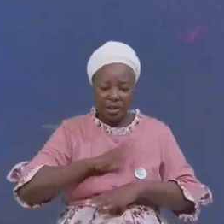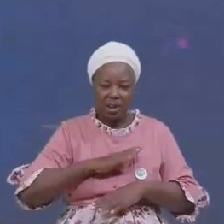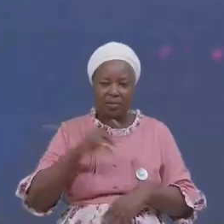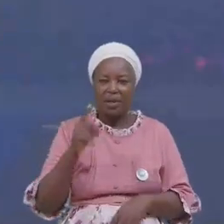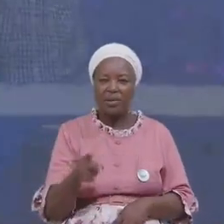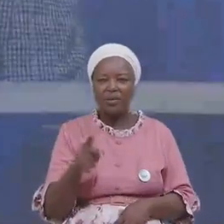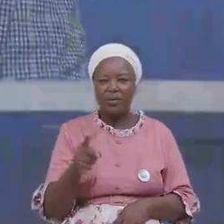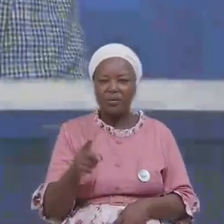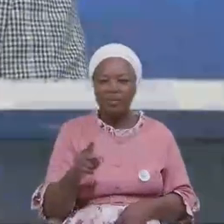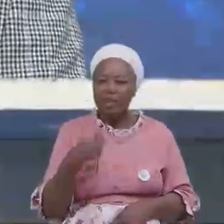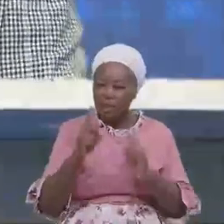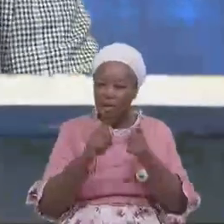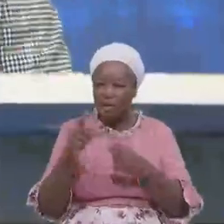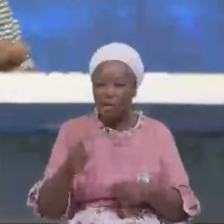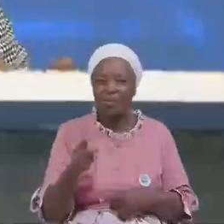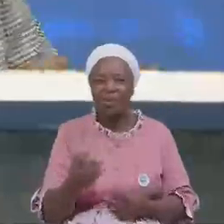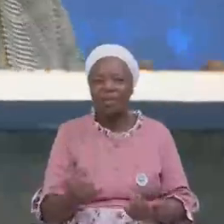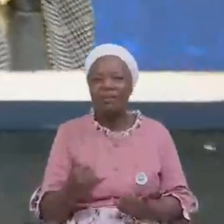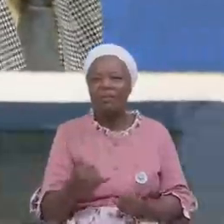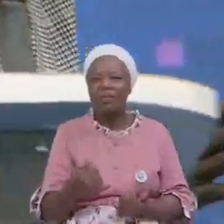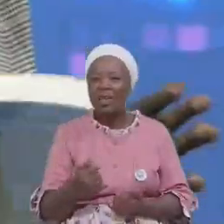Il te parle.